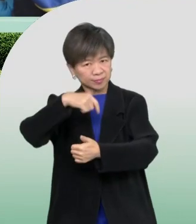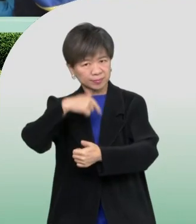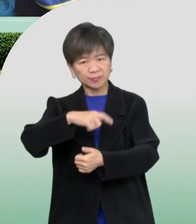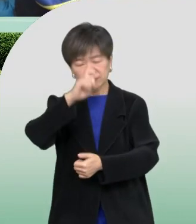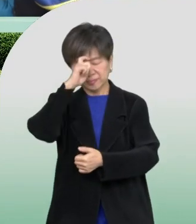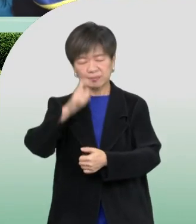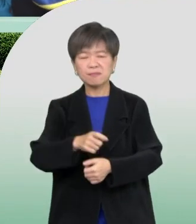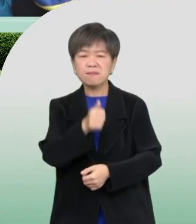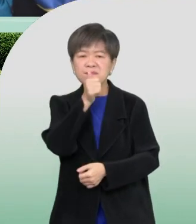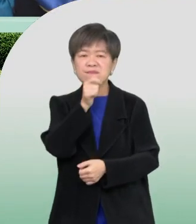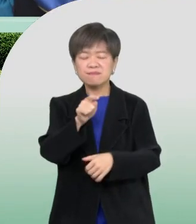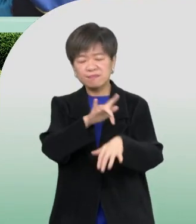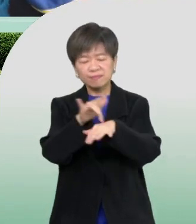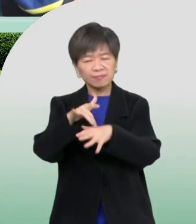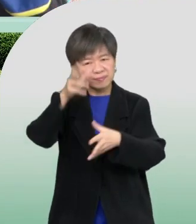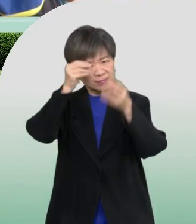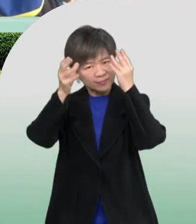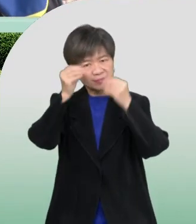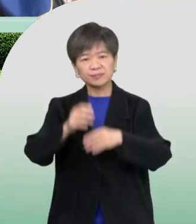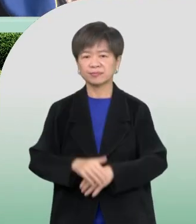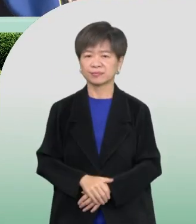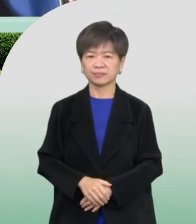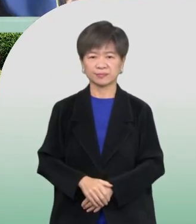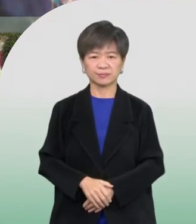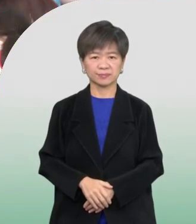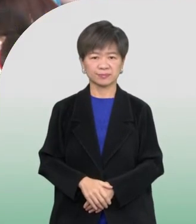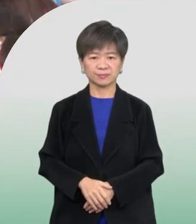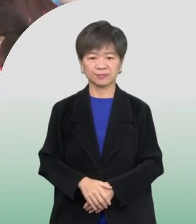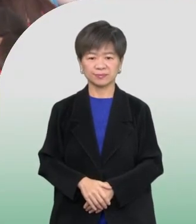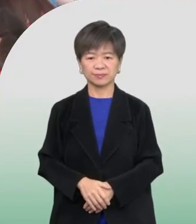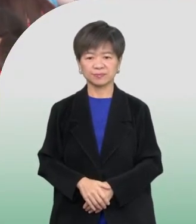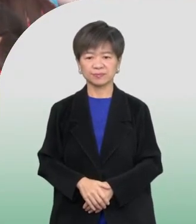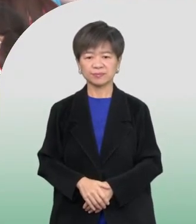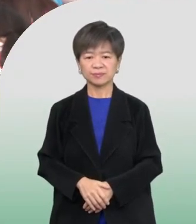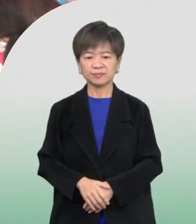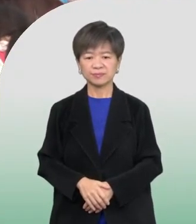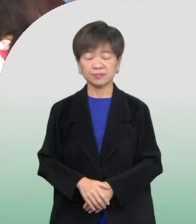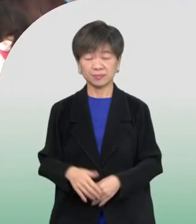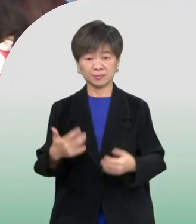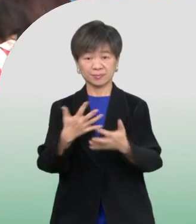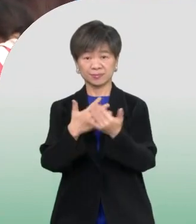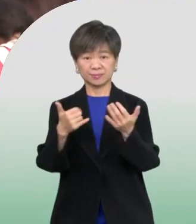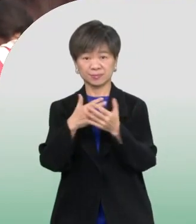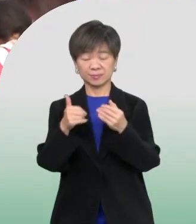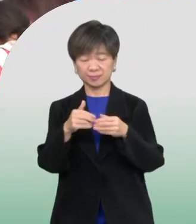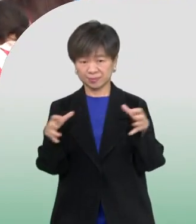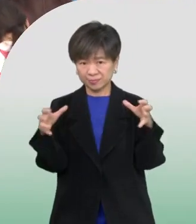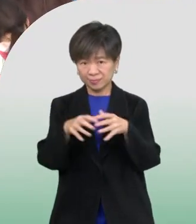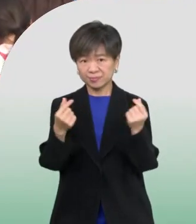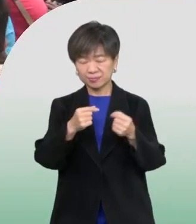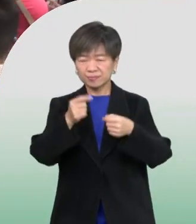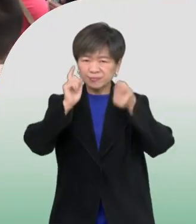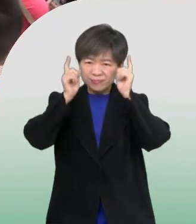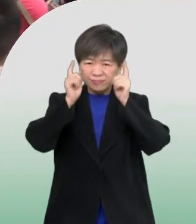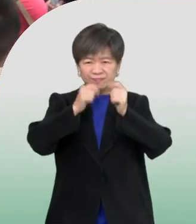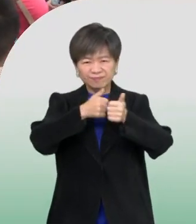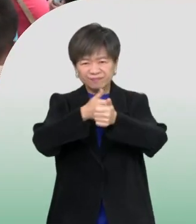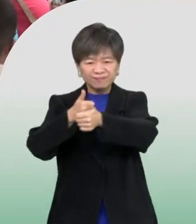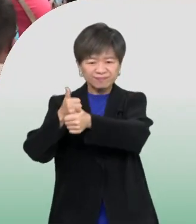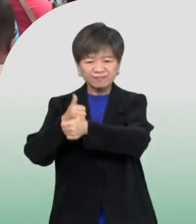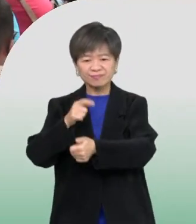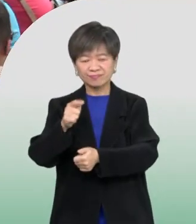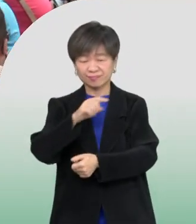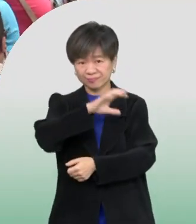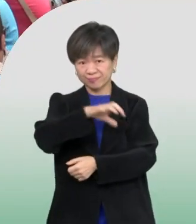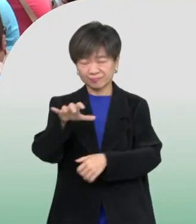学生的老年师期待家乡。 一群一群的学生的用创造的方式，在和芒果的特色